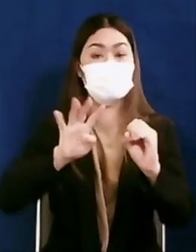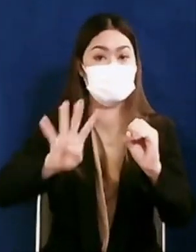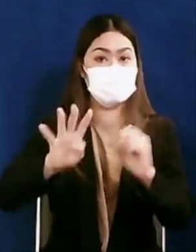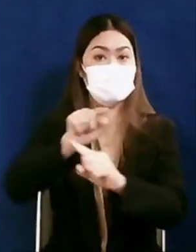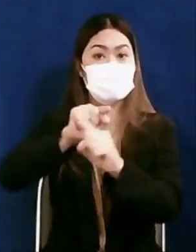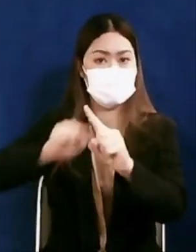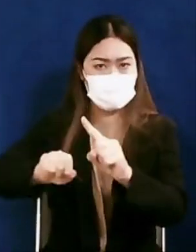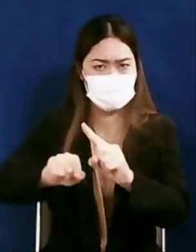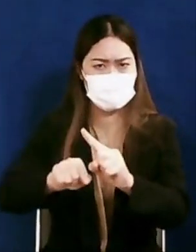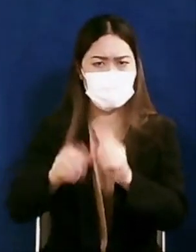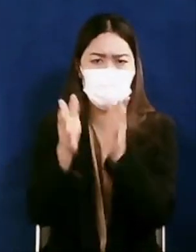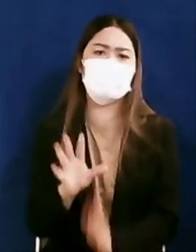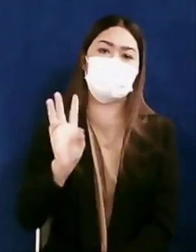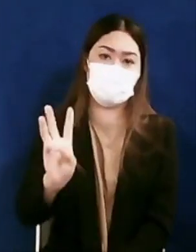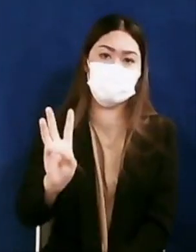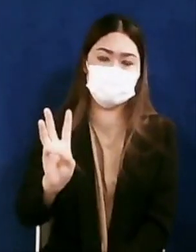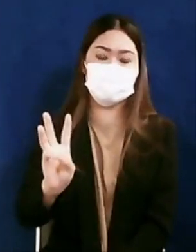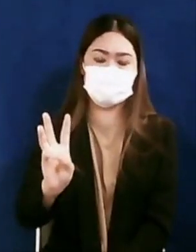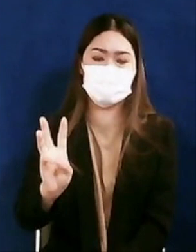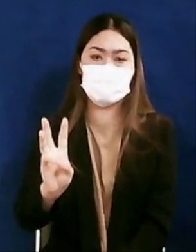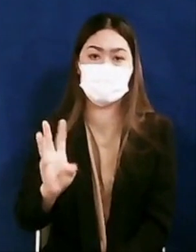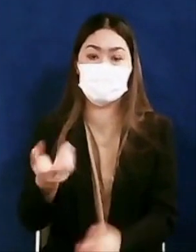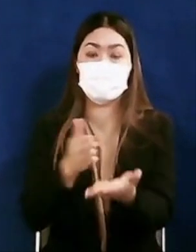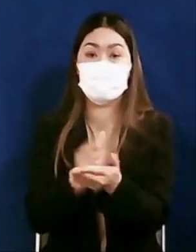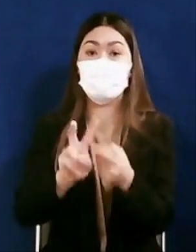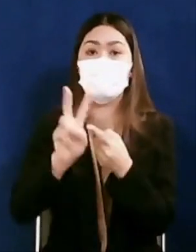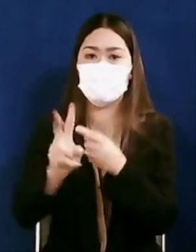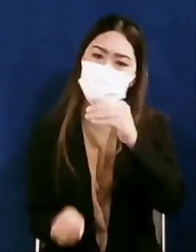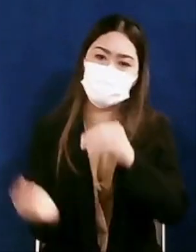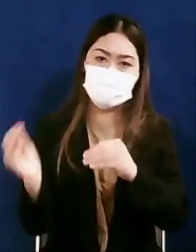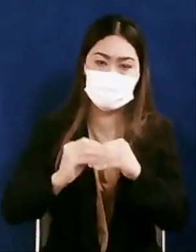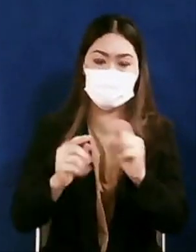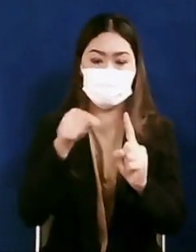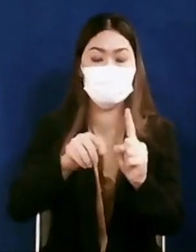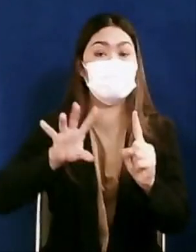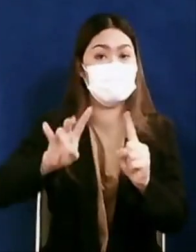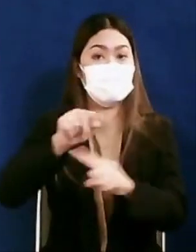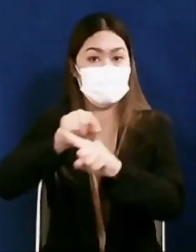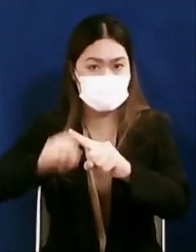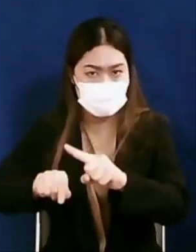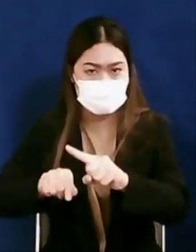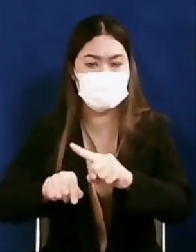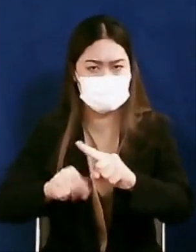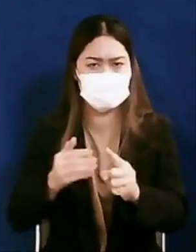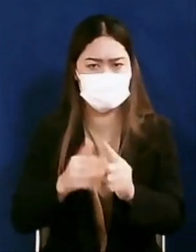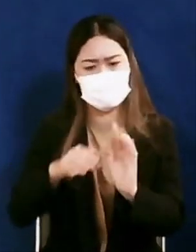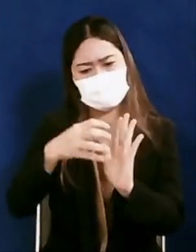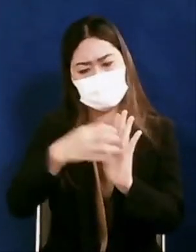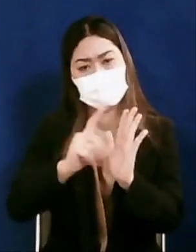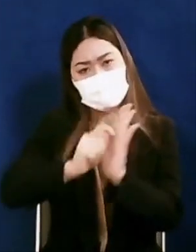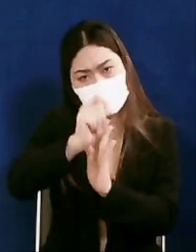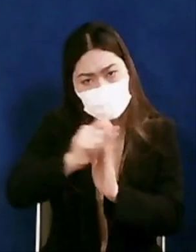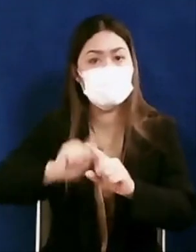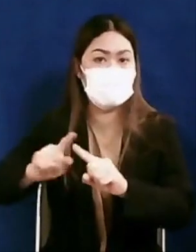0.4% นะครับก็พบแค่6รายใน1,400นะครับเขต2เพิ่มขึ้นมาหน่อยเป็น 1.7 นะครับอันนี้มีพื้นที่ตากอะไรพว